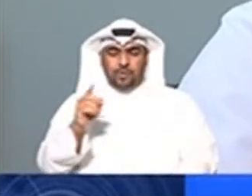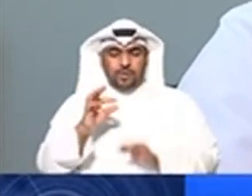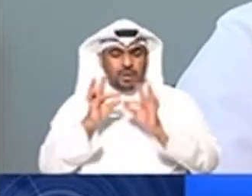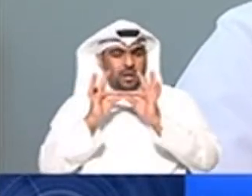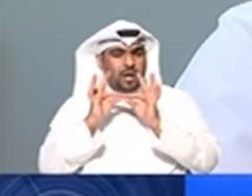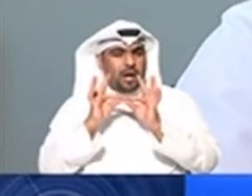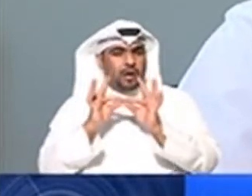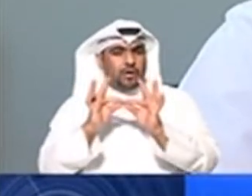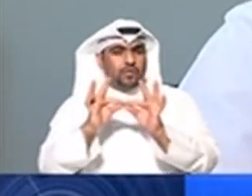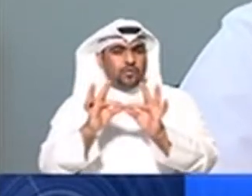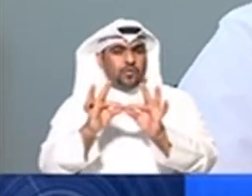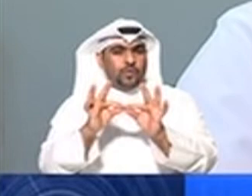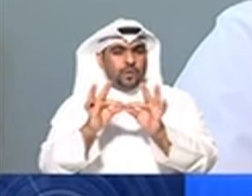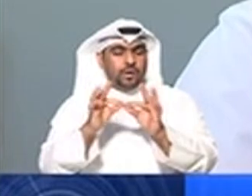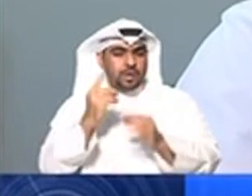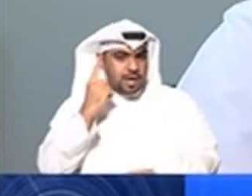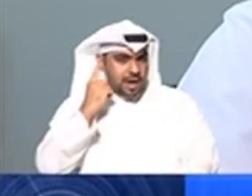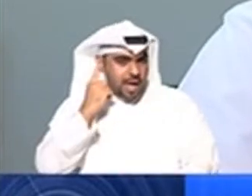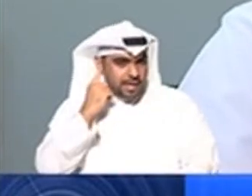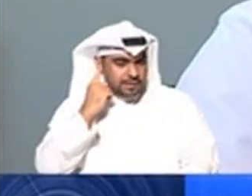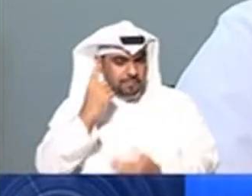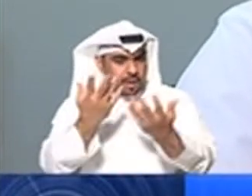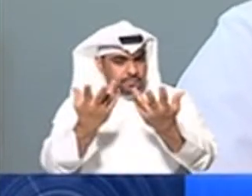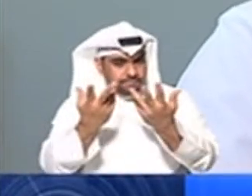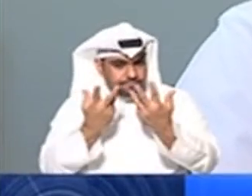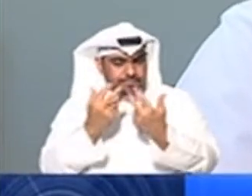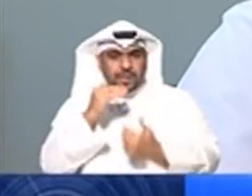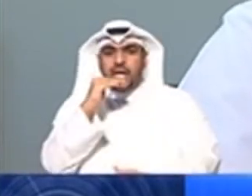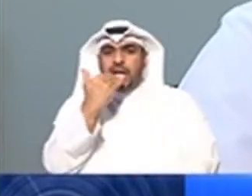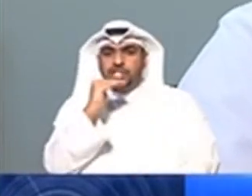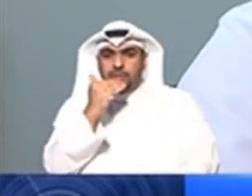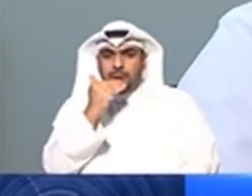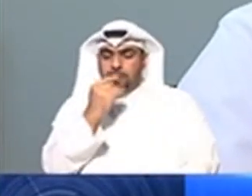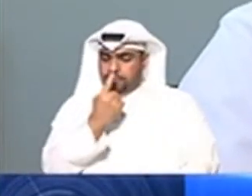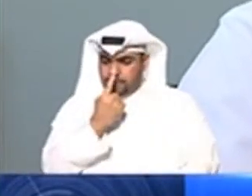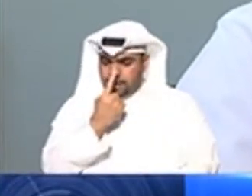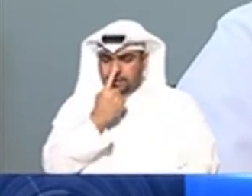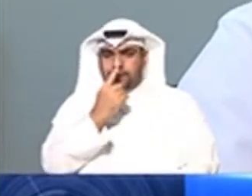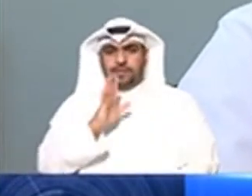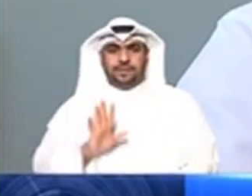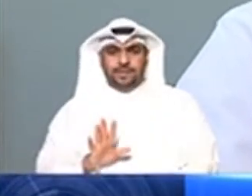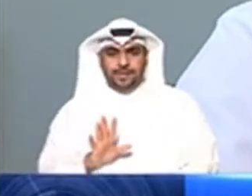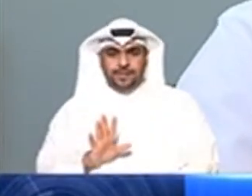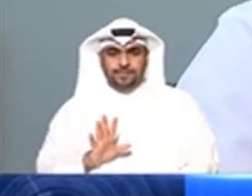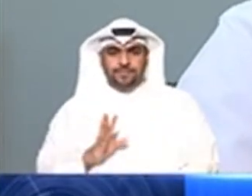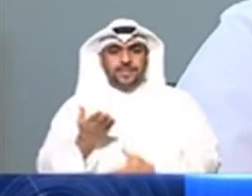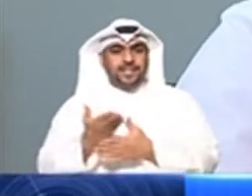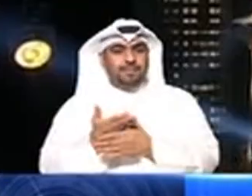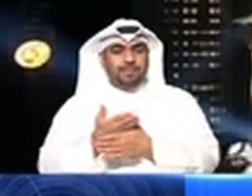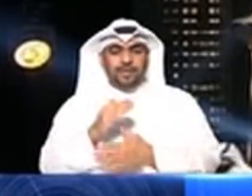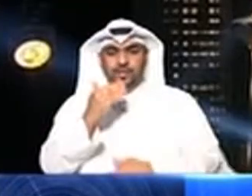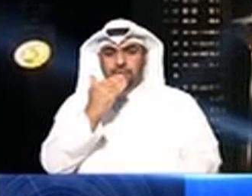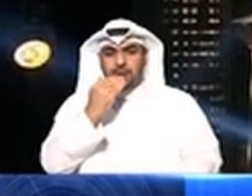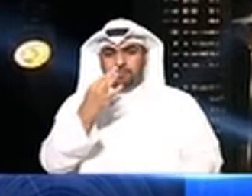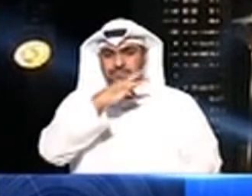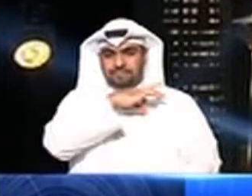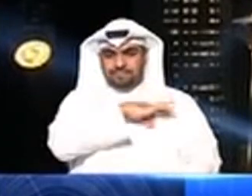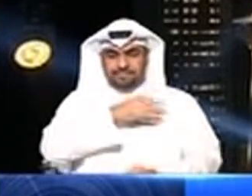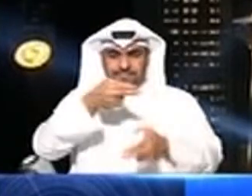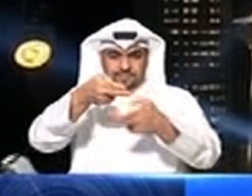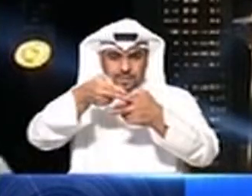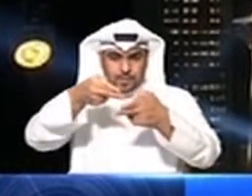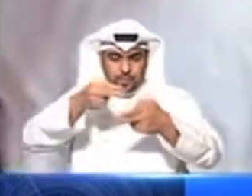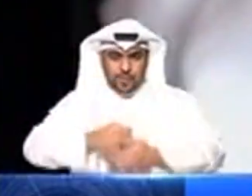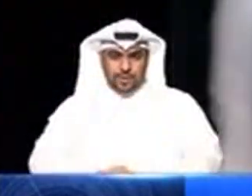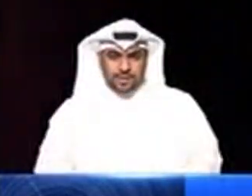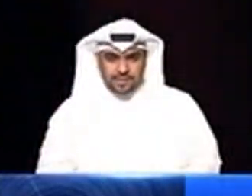يحث على الاستماع الشباب، إشراكهم واعتبارهم الثروة الحقيقية لهذا البلد. الراحل